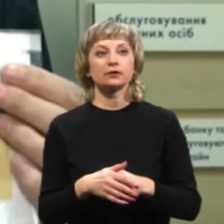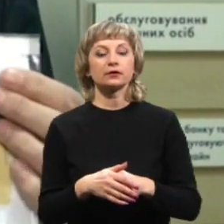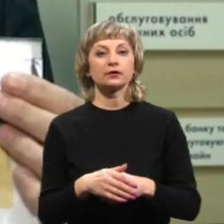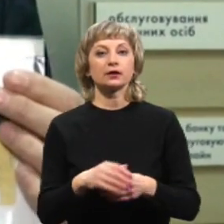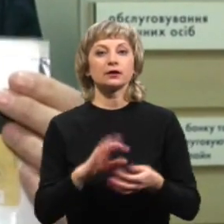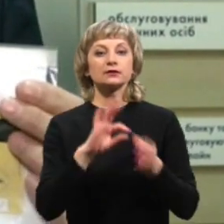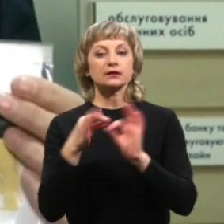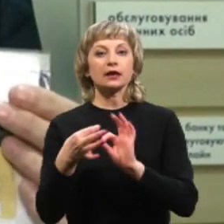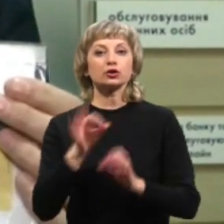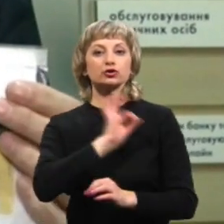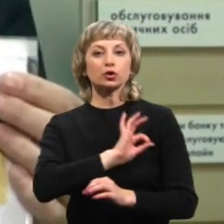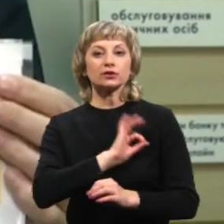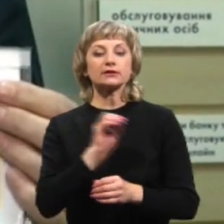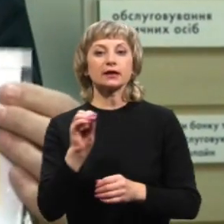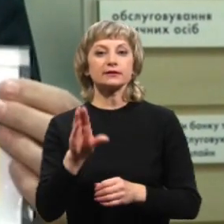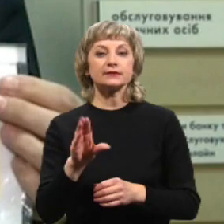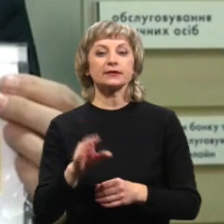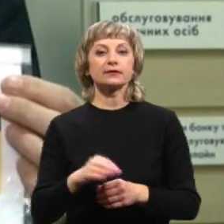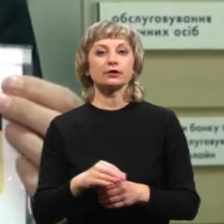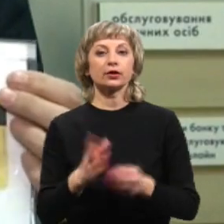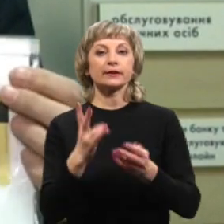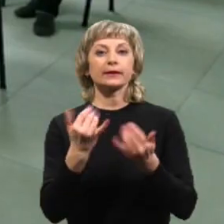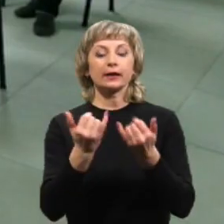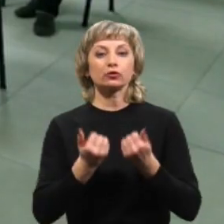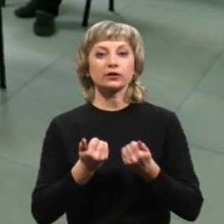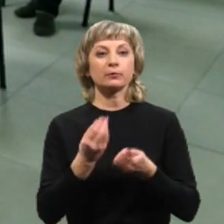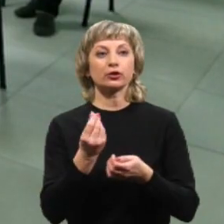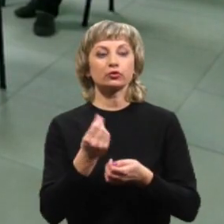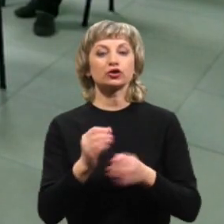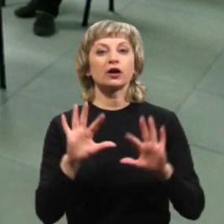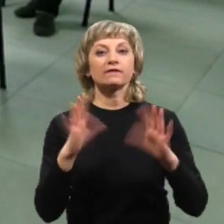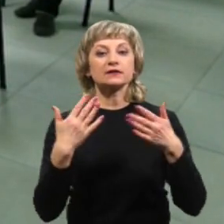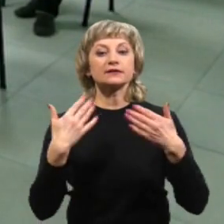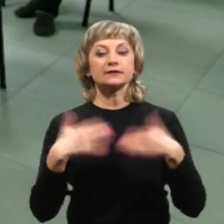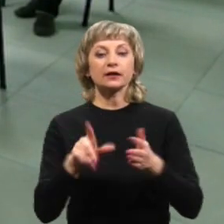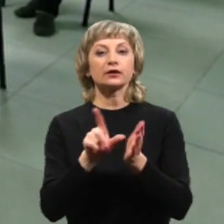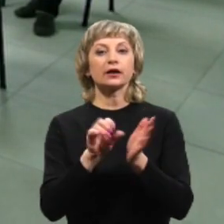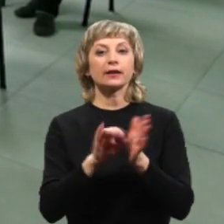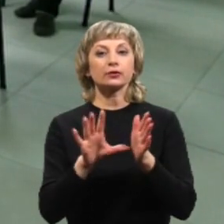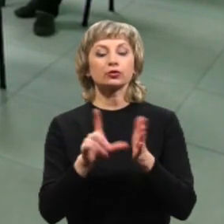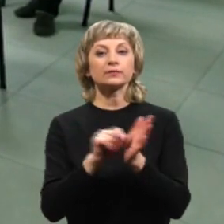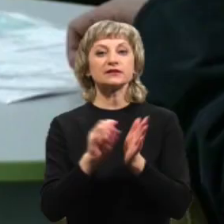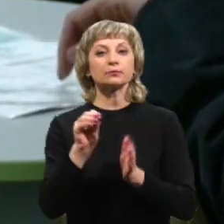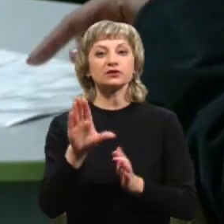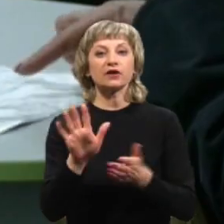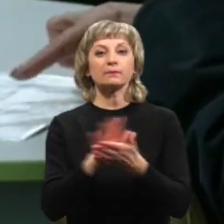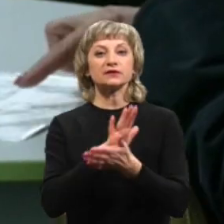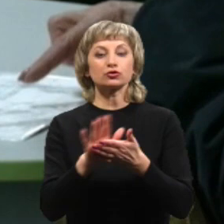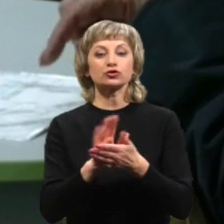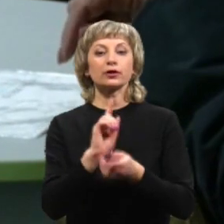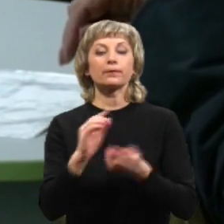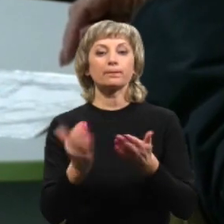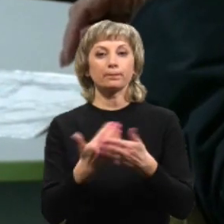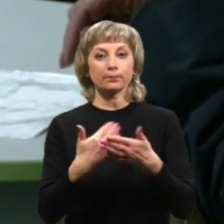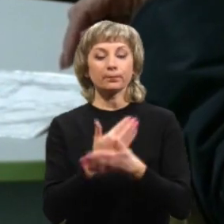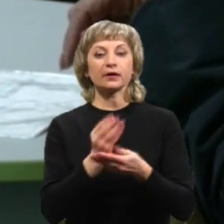складно скористатися нею для отримання коштів. У разі втрати електронного пенсійного посвідчення його безкоштовно